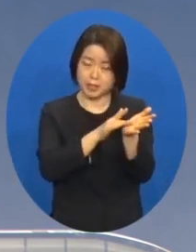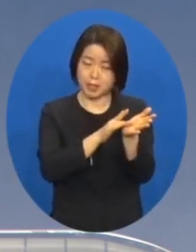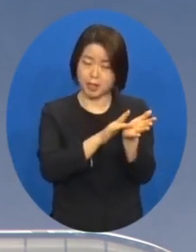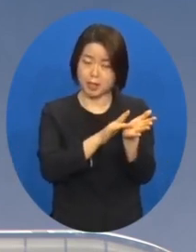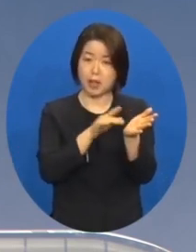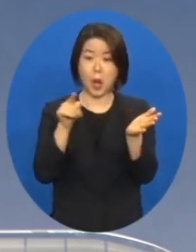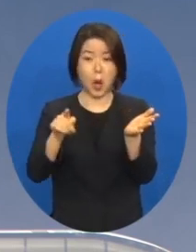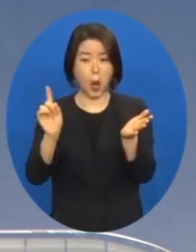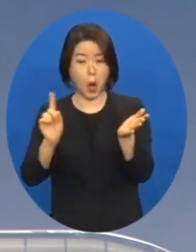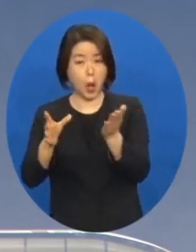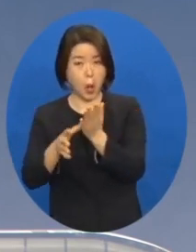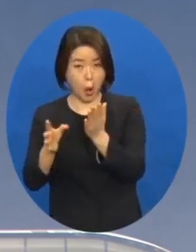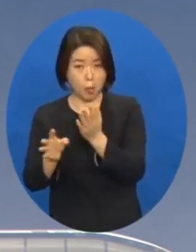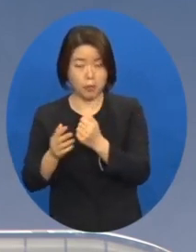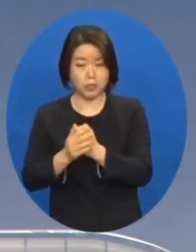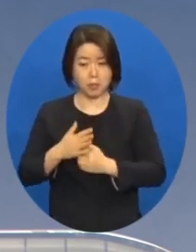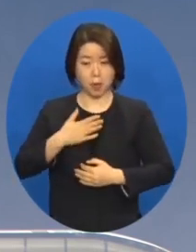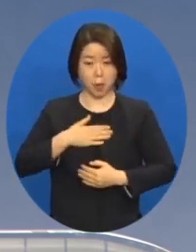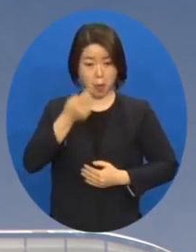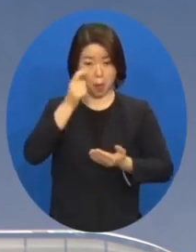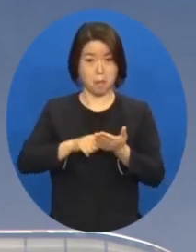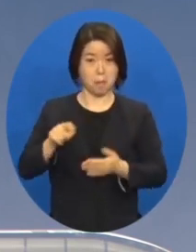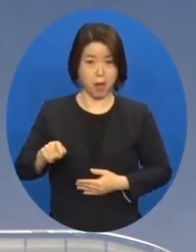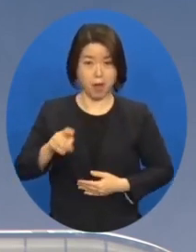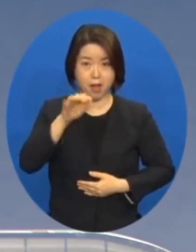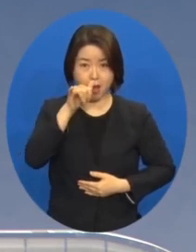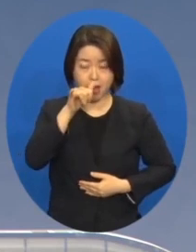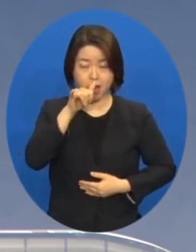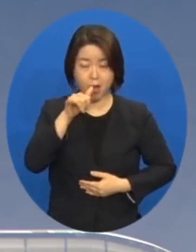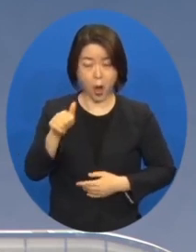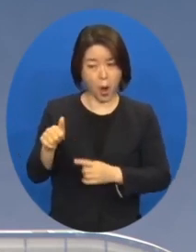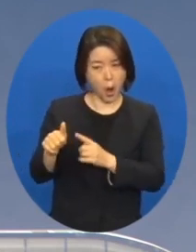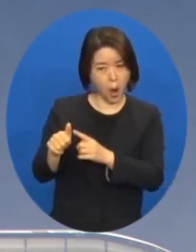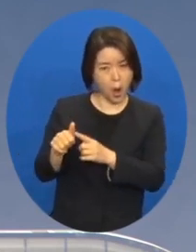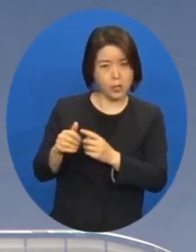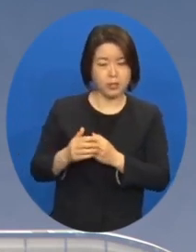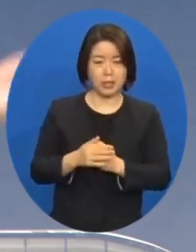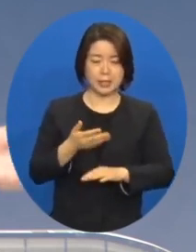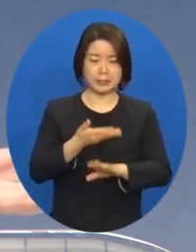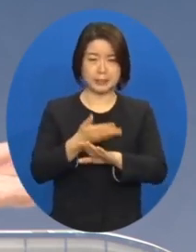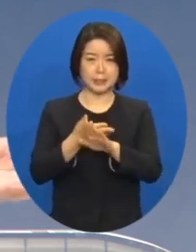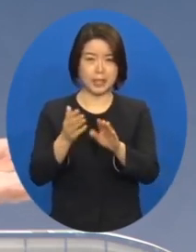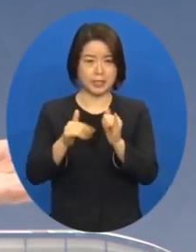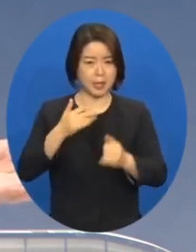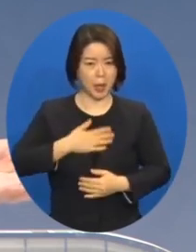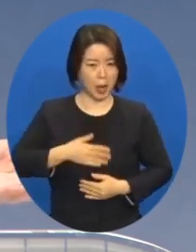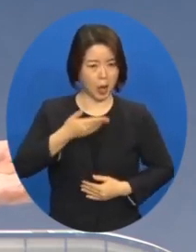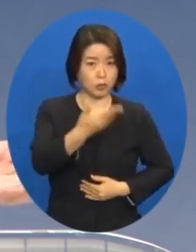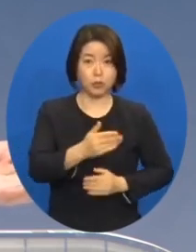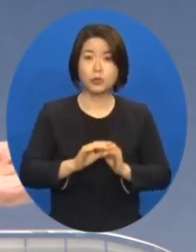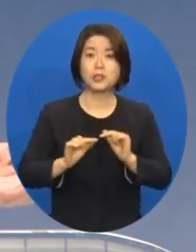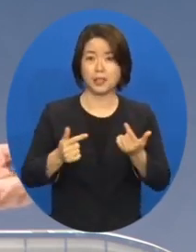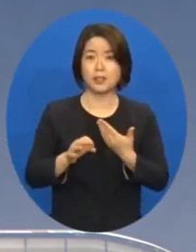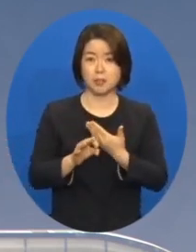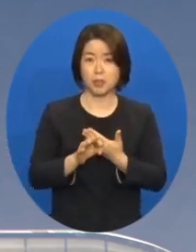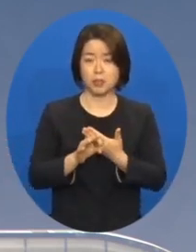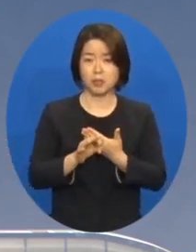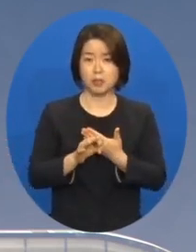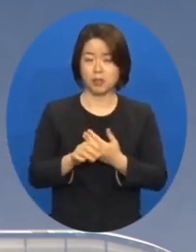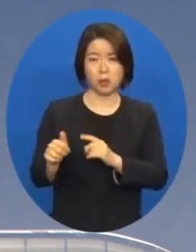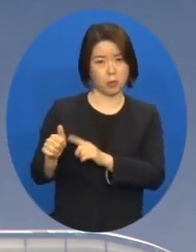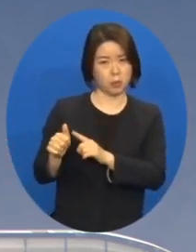물질을 누군가가 알게 됐다고 합시다. 그런데 그가 그것을 다른 사람에게 알리지 않으면